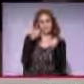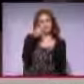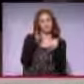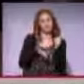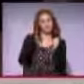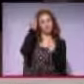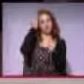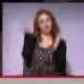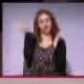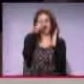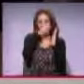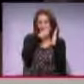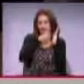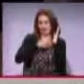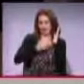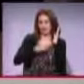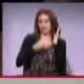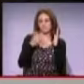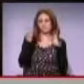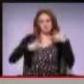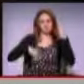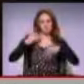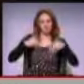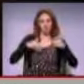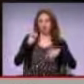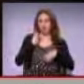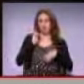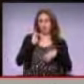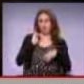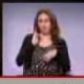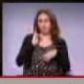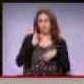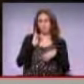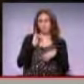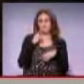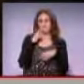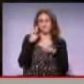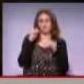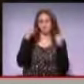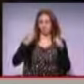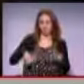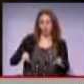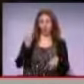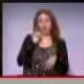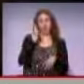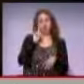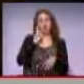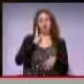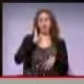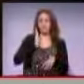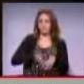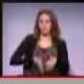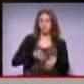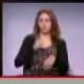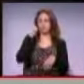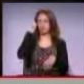العظيم استاذ خالد اللي هو تحدى الاعاقه واثبت انه لا ياس مع الحياه ولا حياه مع الياس، وان الانسان يستطيع ان يتحدى